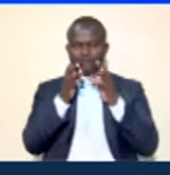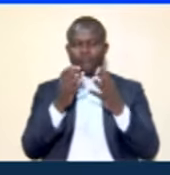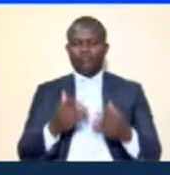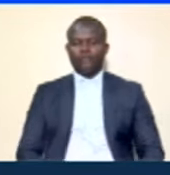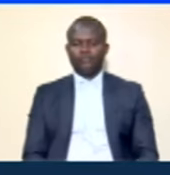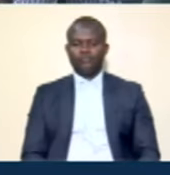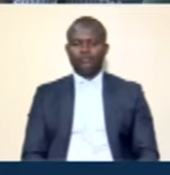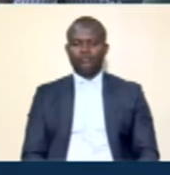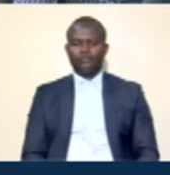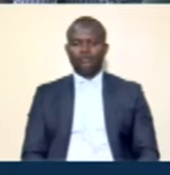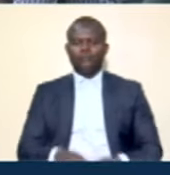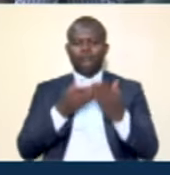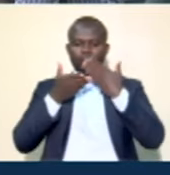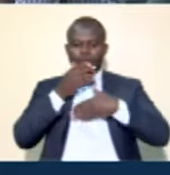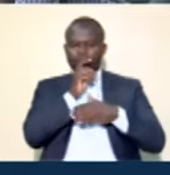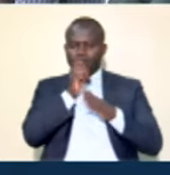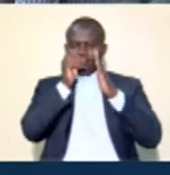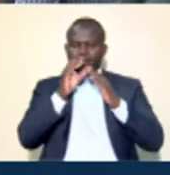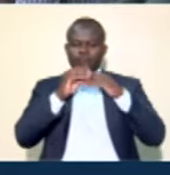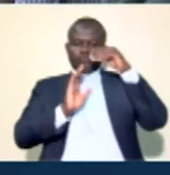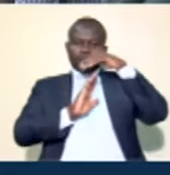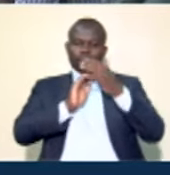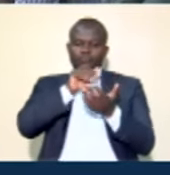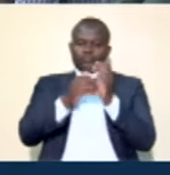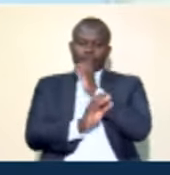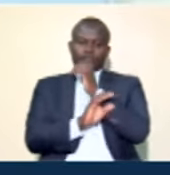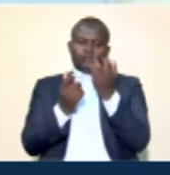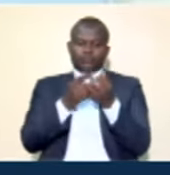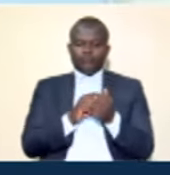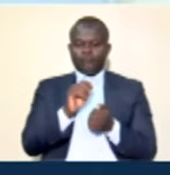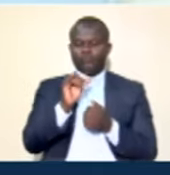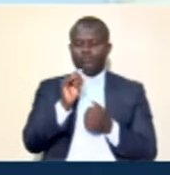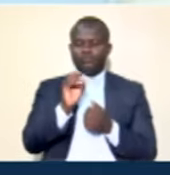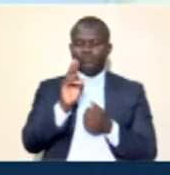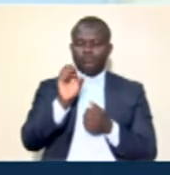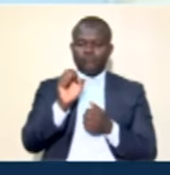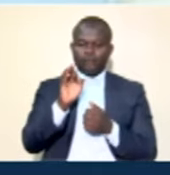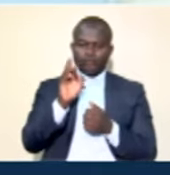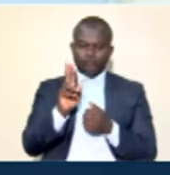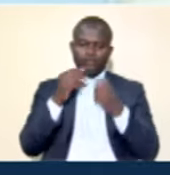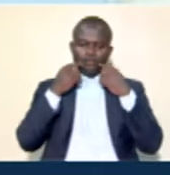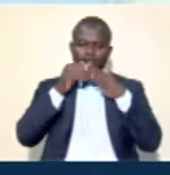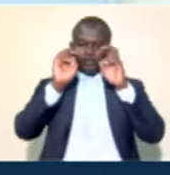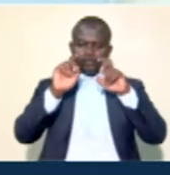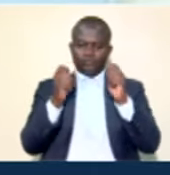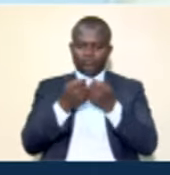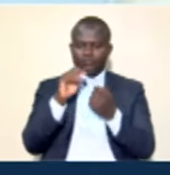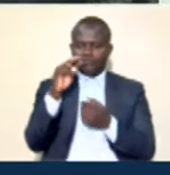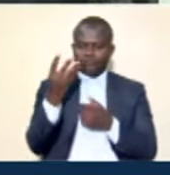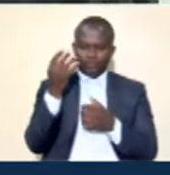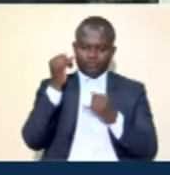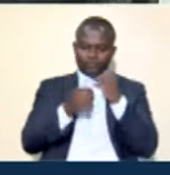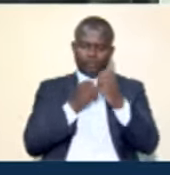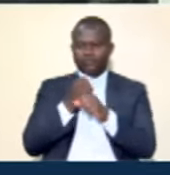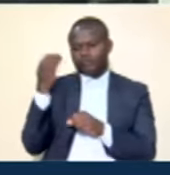arakomeza. Mu kiganiro n'abanyamakuru, umuyobozi mukuru w'ikigo cy'igihugu kibarushamibare Yusuf Murango avuga ko mu gihembwe cya kane gisoza umwaka